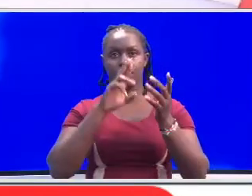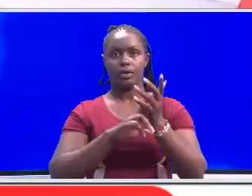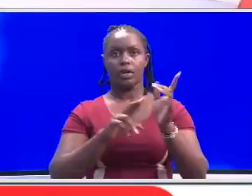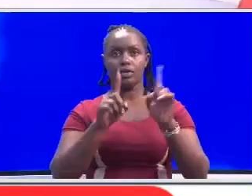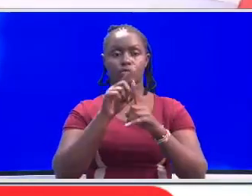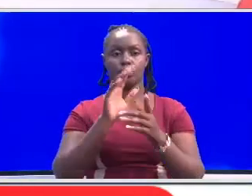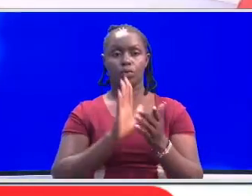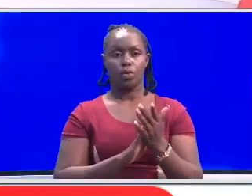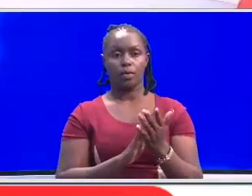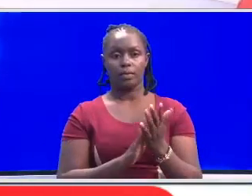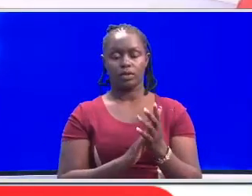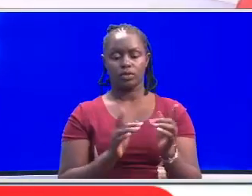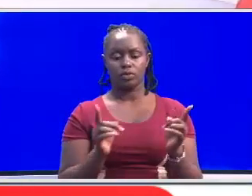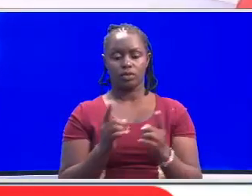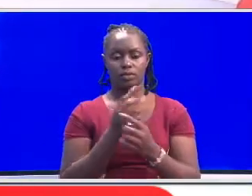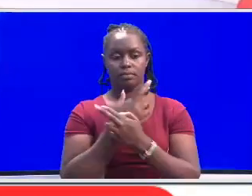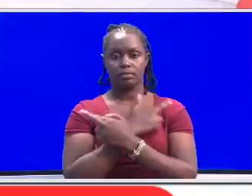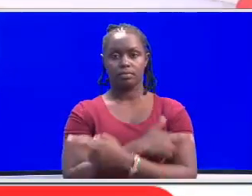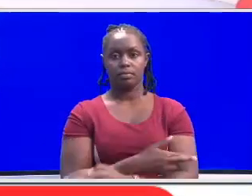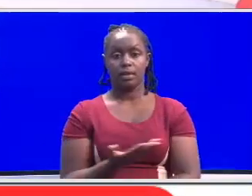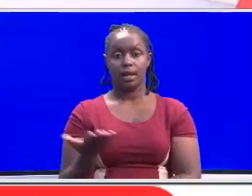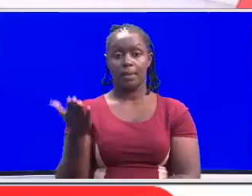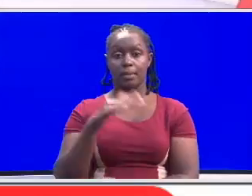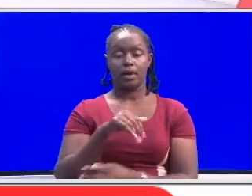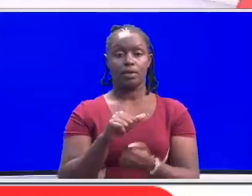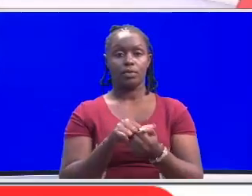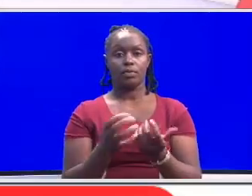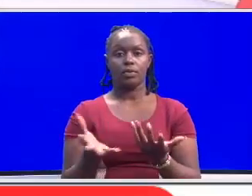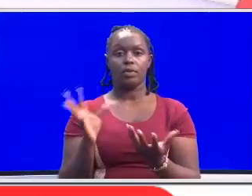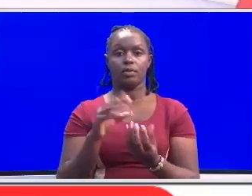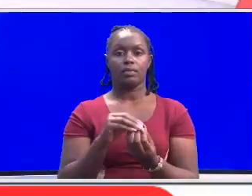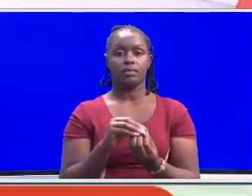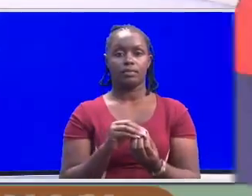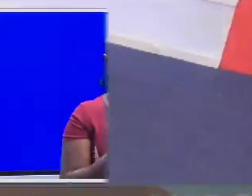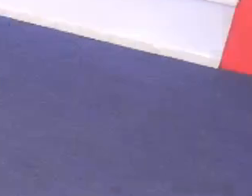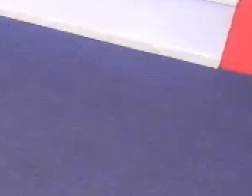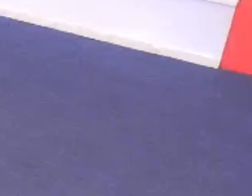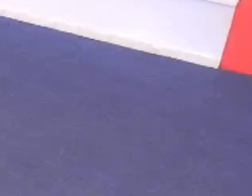hewani. Hivi sasa tupunge unyonyo, lakini narejea na mengi zaidi. Endelea kuganda nasi.